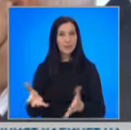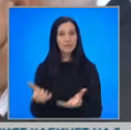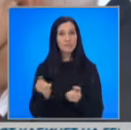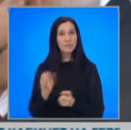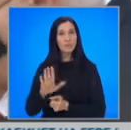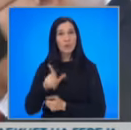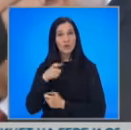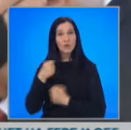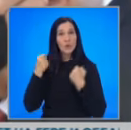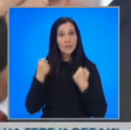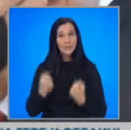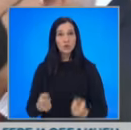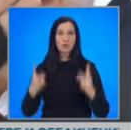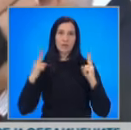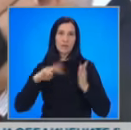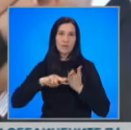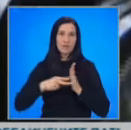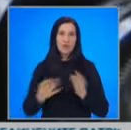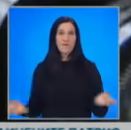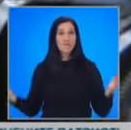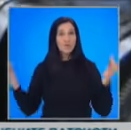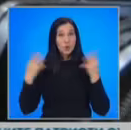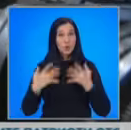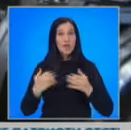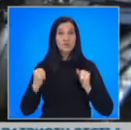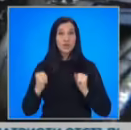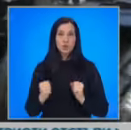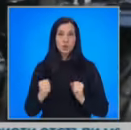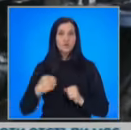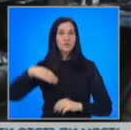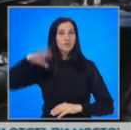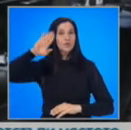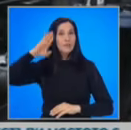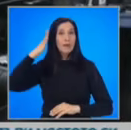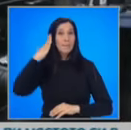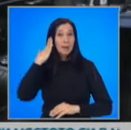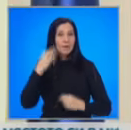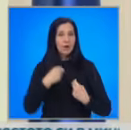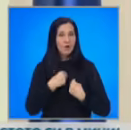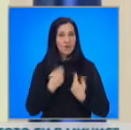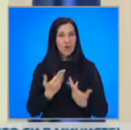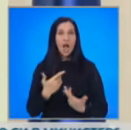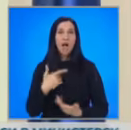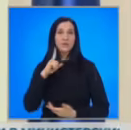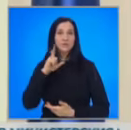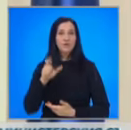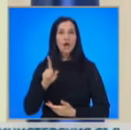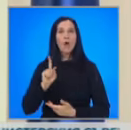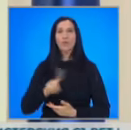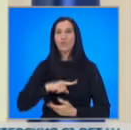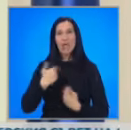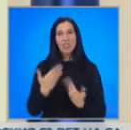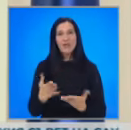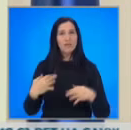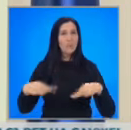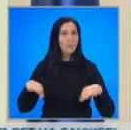вземат по думите му тежкото решение за плана за възстановяване и устойчивост. А служебният премиер увери. Аз съм човек, който не дава празни